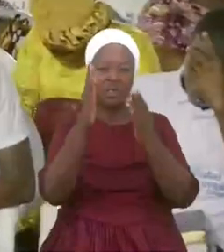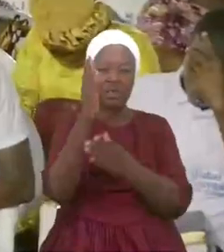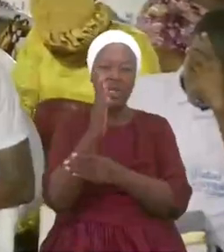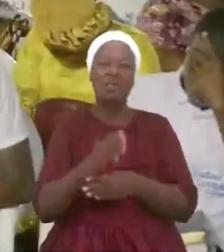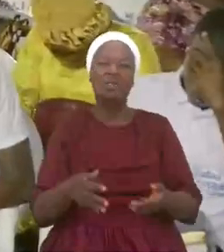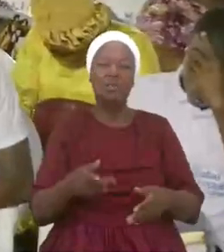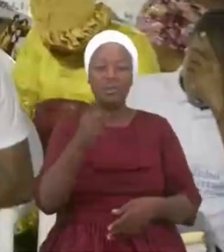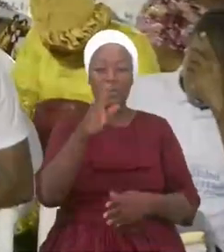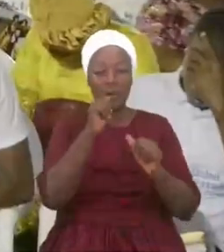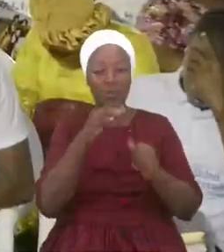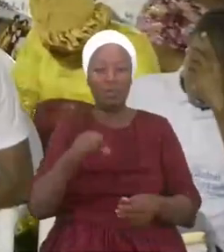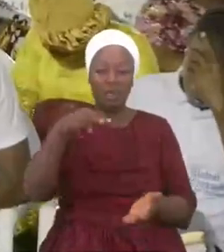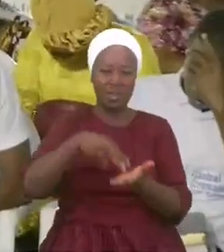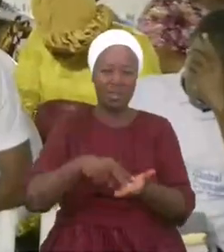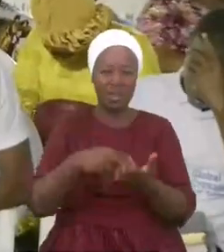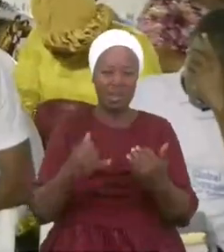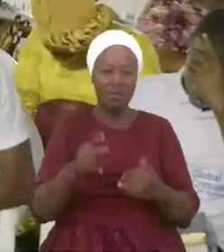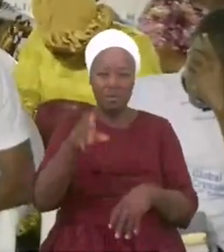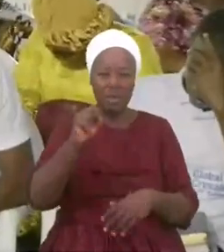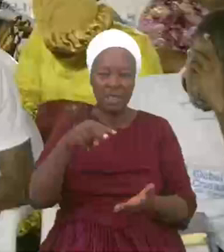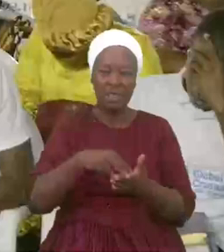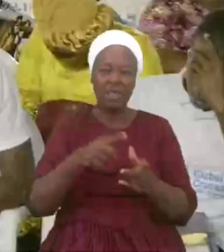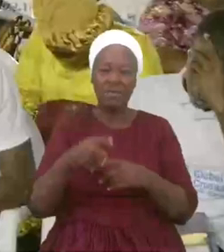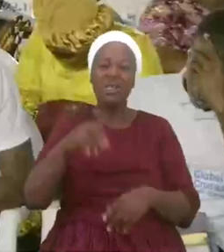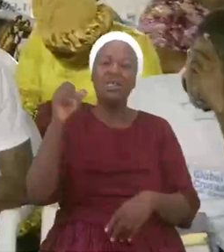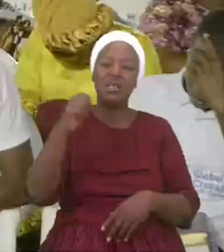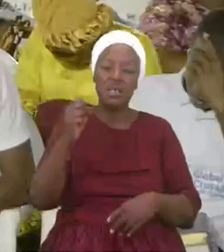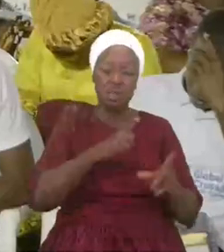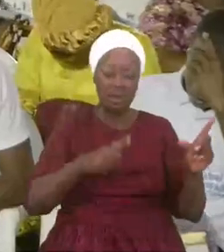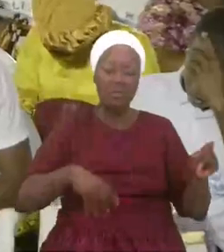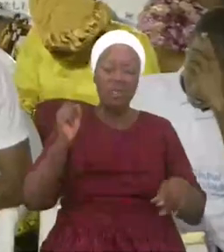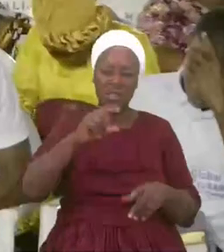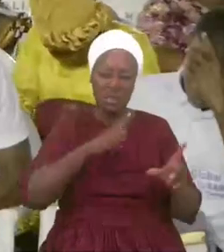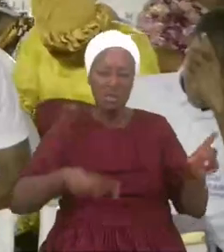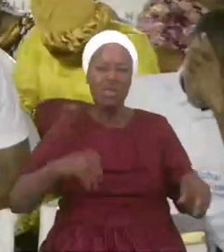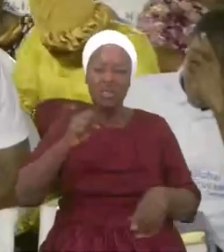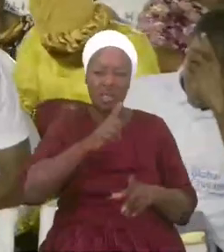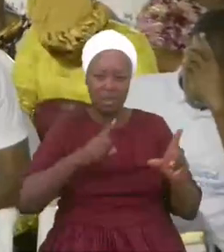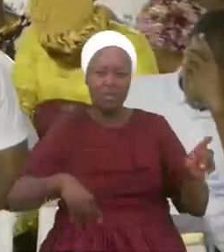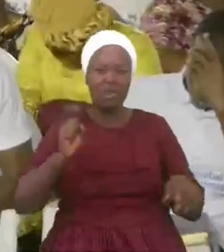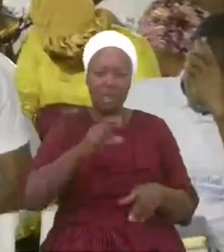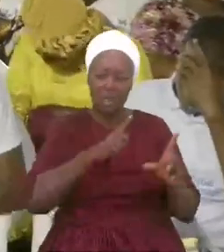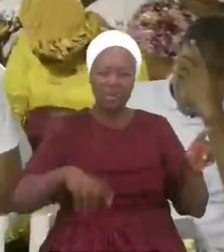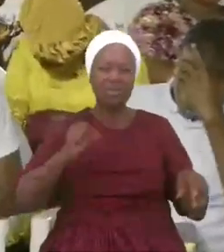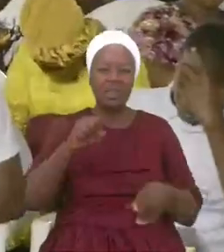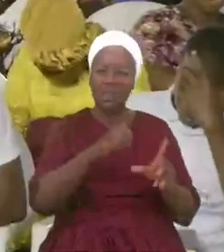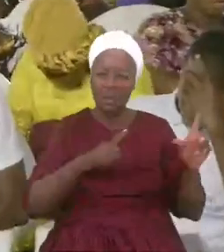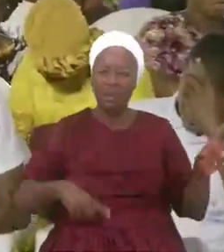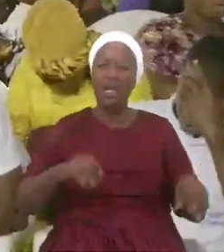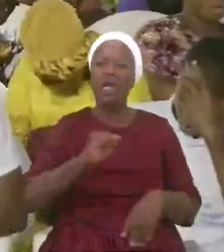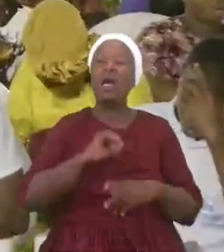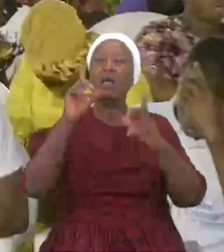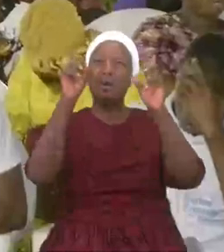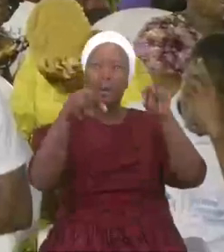aux produits aux produits j'ai du Salut du Seigneur si vous levez la main que le seront bénisse vous pouvez maintenant vous tenir debout du genre Seigneur